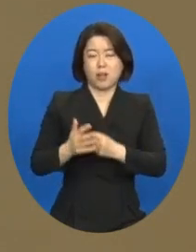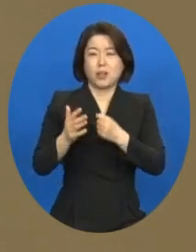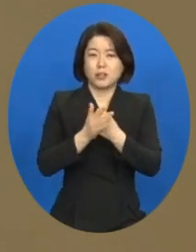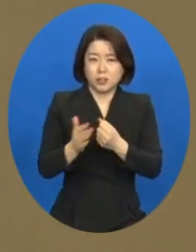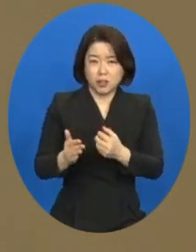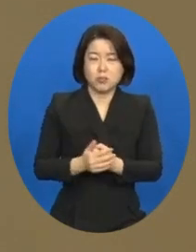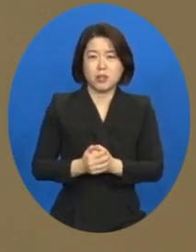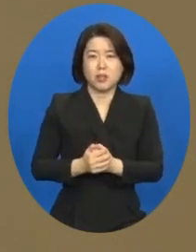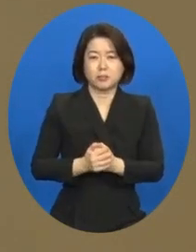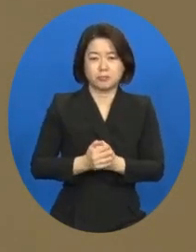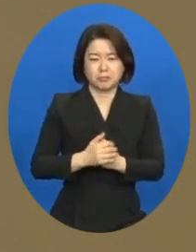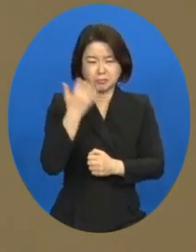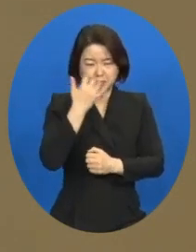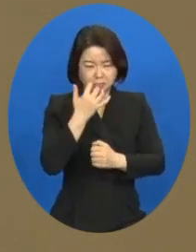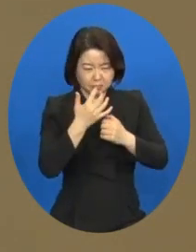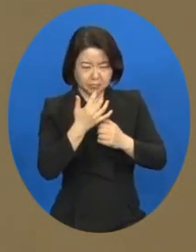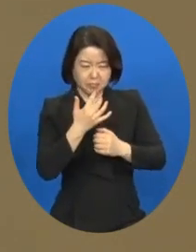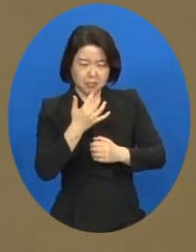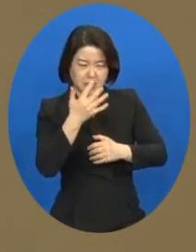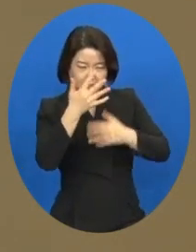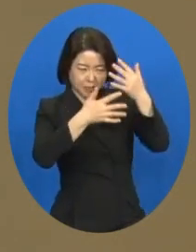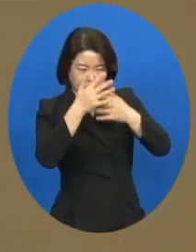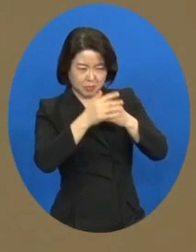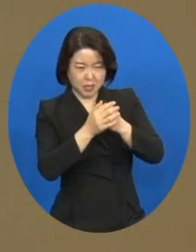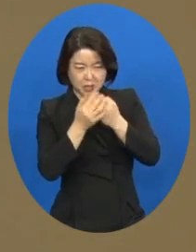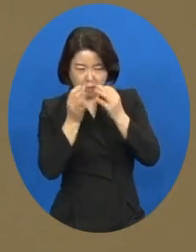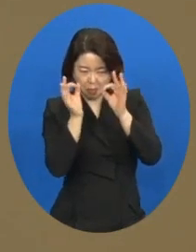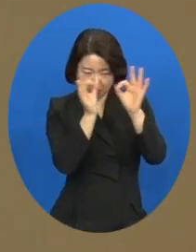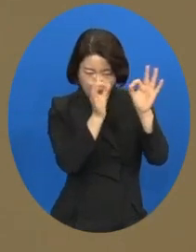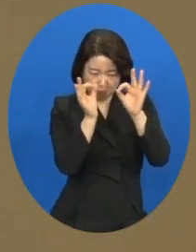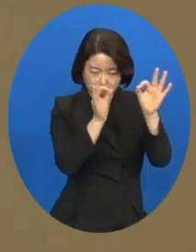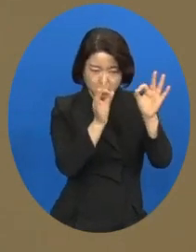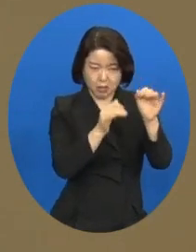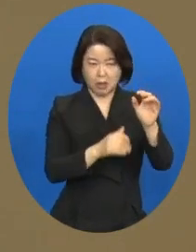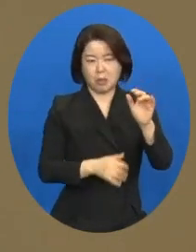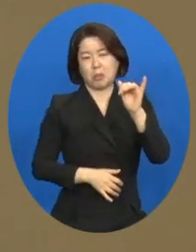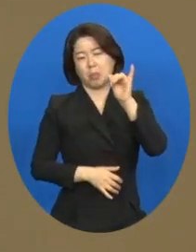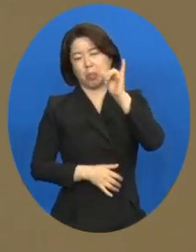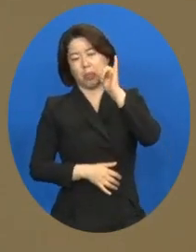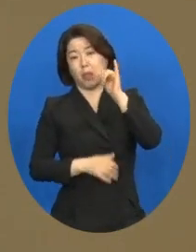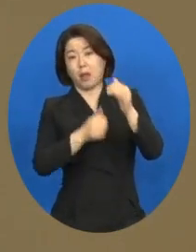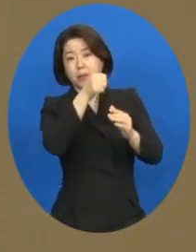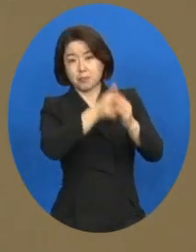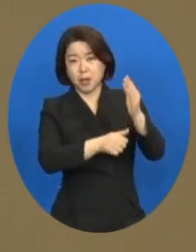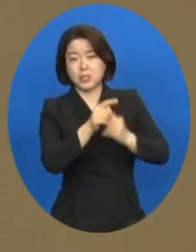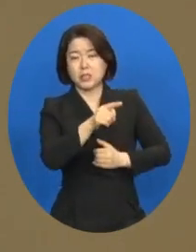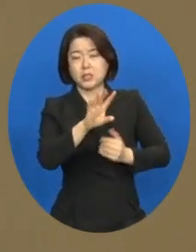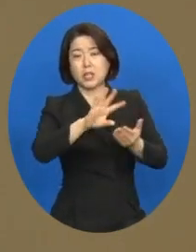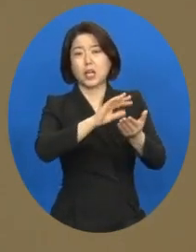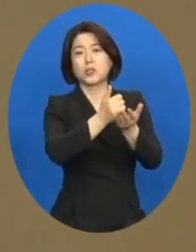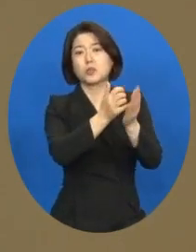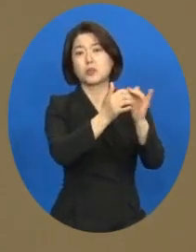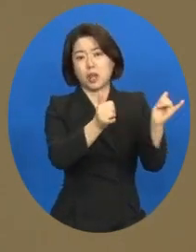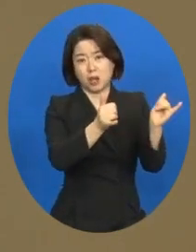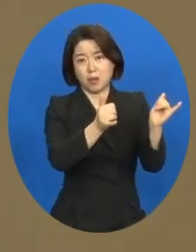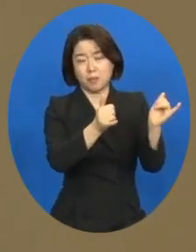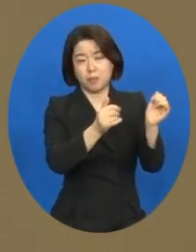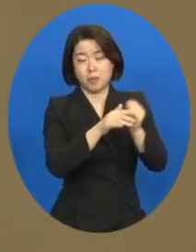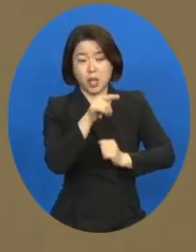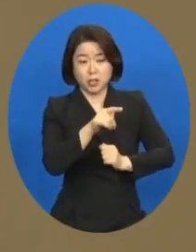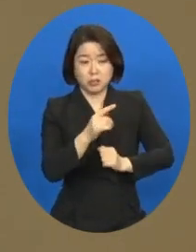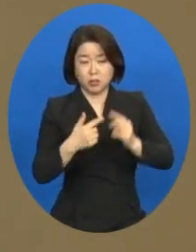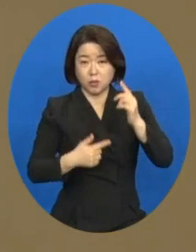다 음란물에 기웃거리고 거의 중독 상태에 빠져있는 그런 그리스도인들,